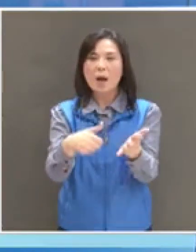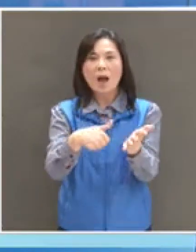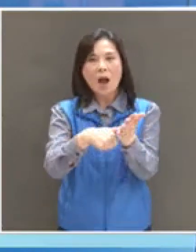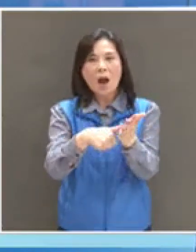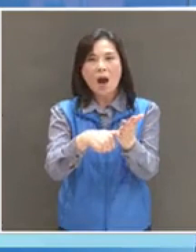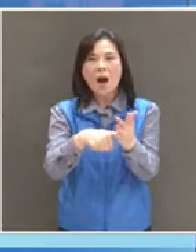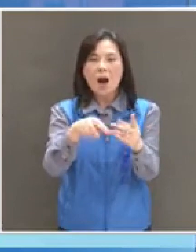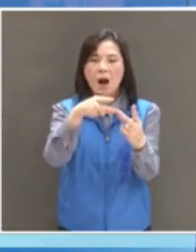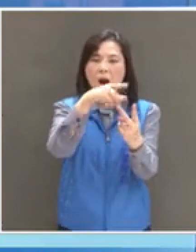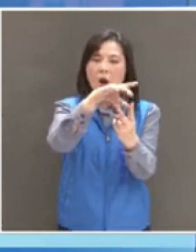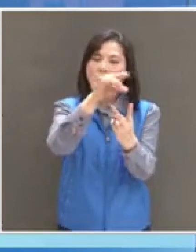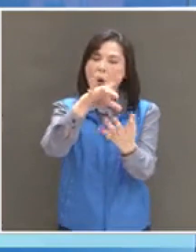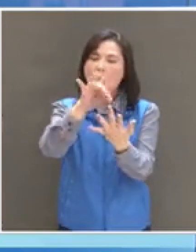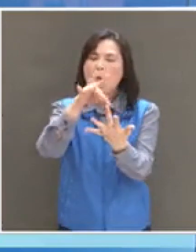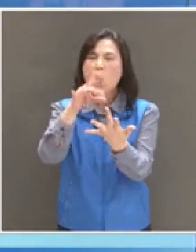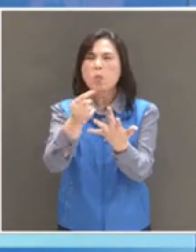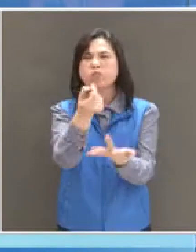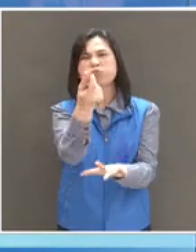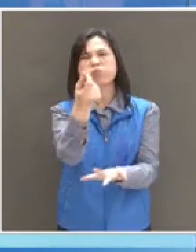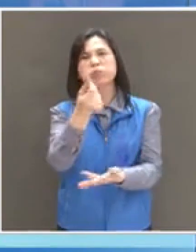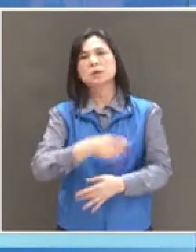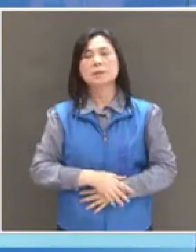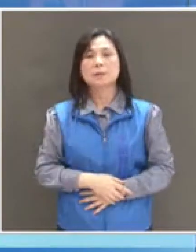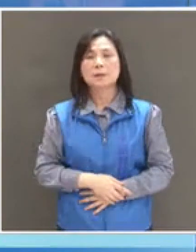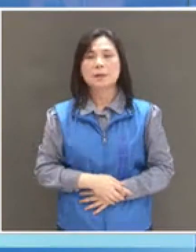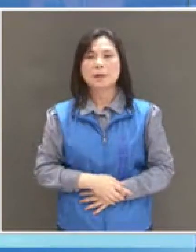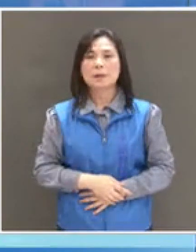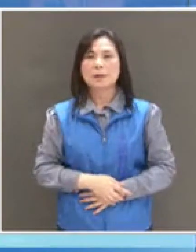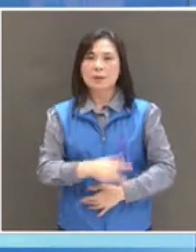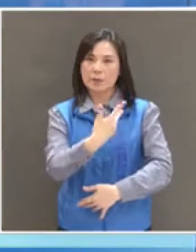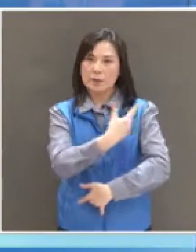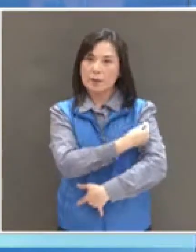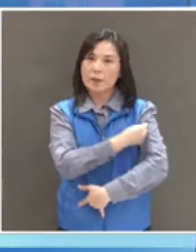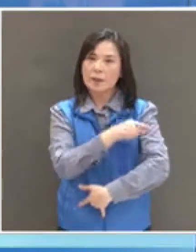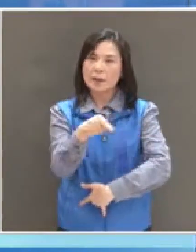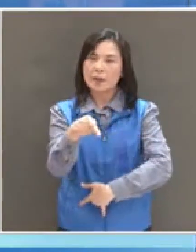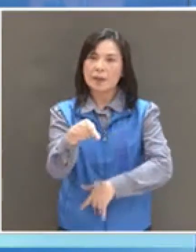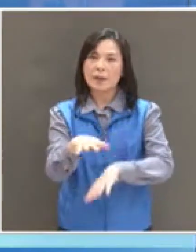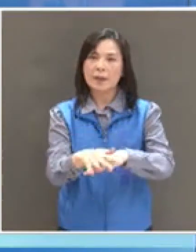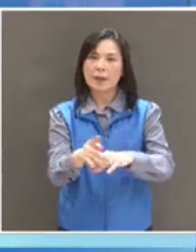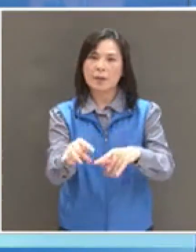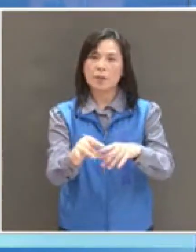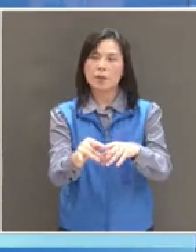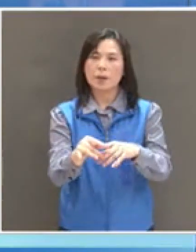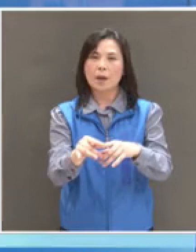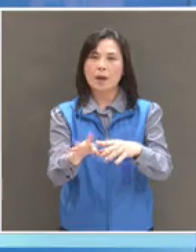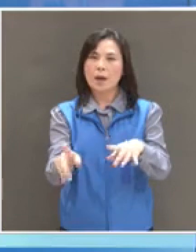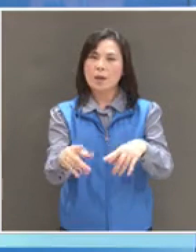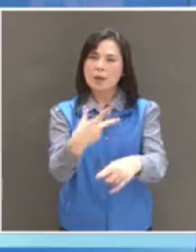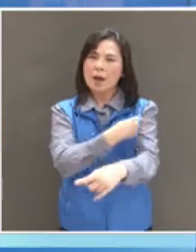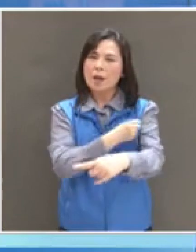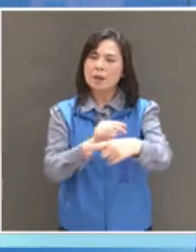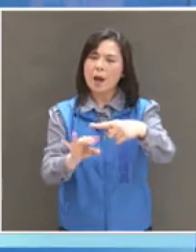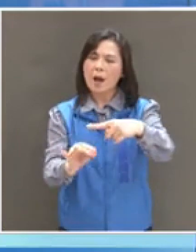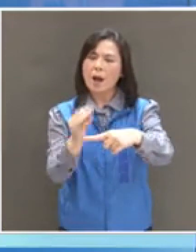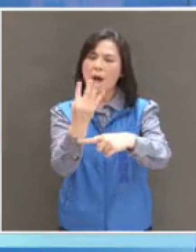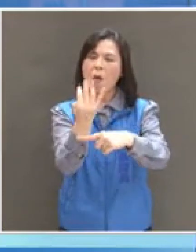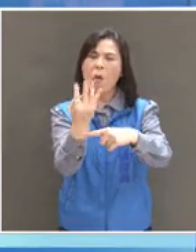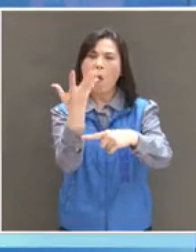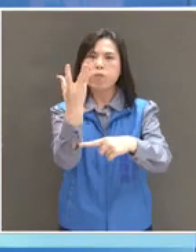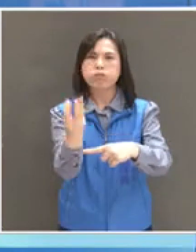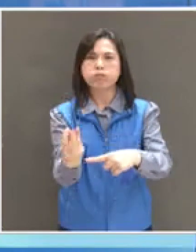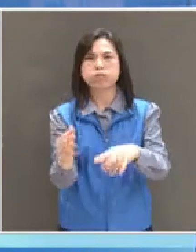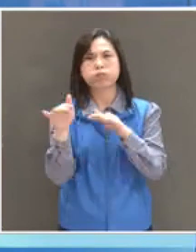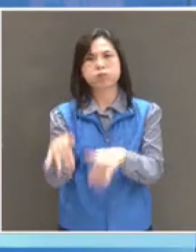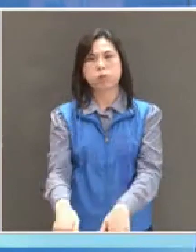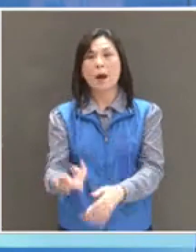嘛，所以在整个让疫苗的群体免疫性就大幅的落后。所以只要有民间团